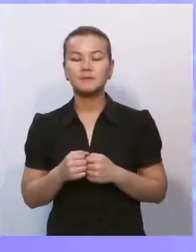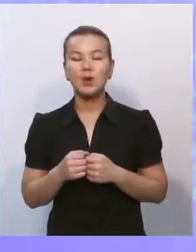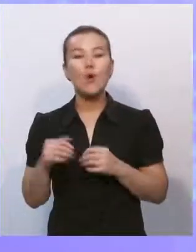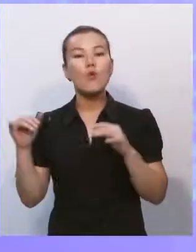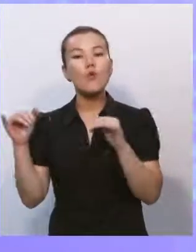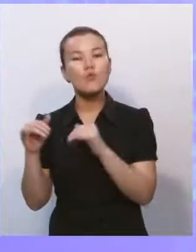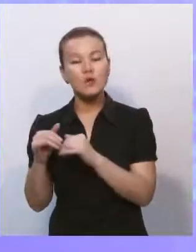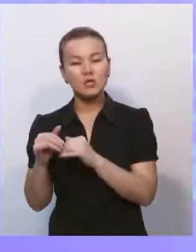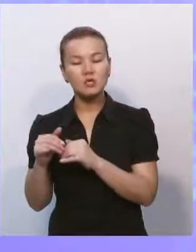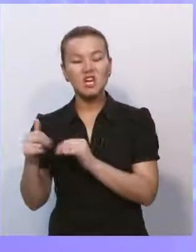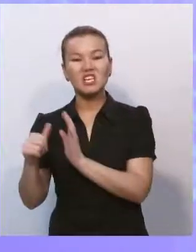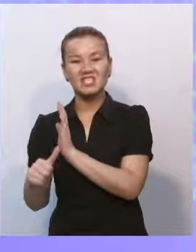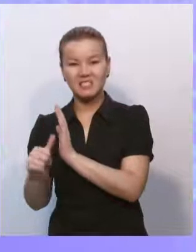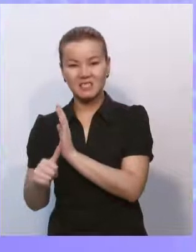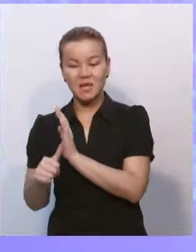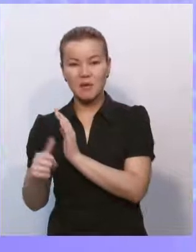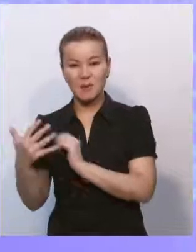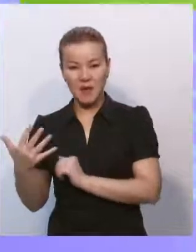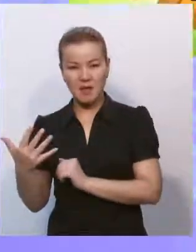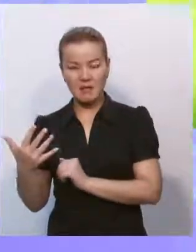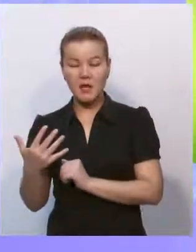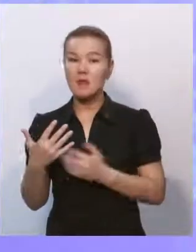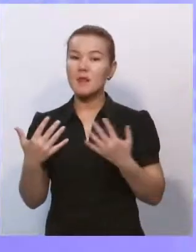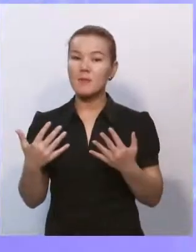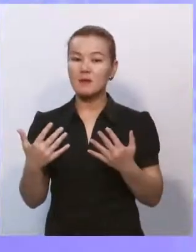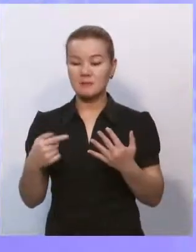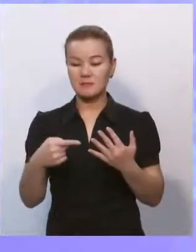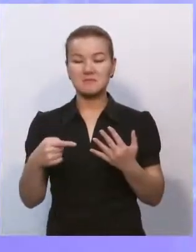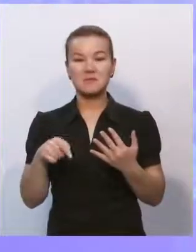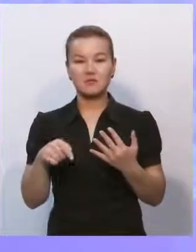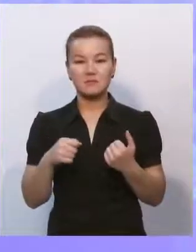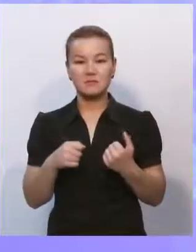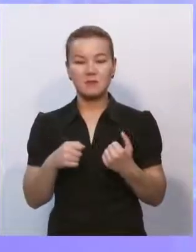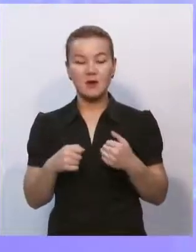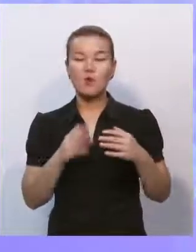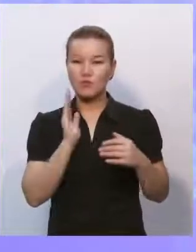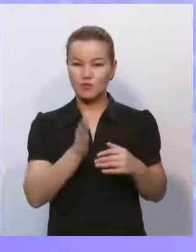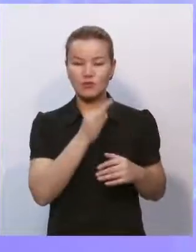уменьшите 65 на 560